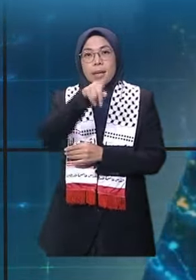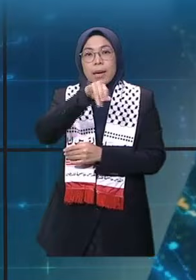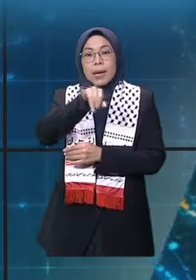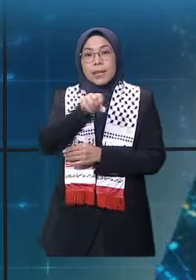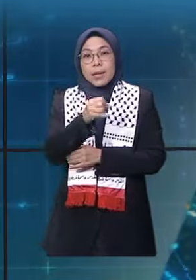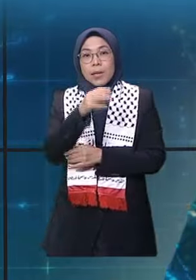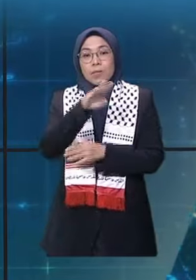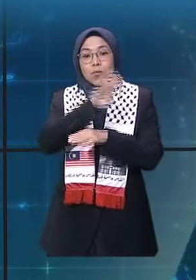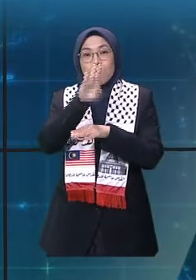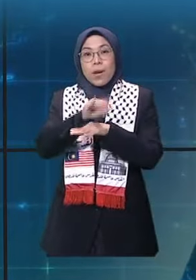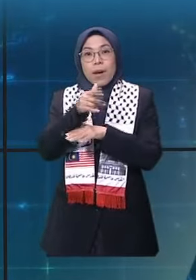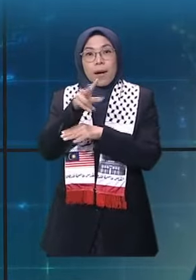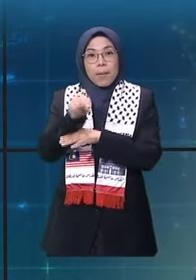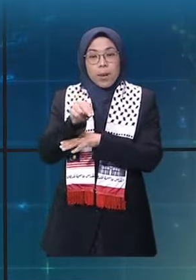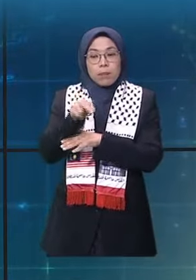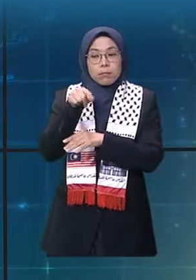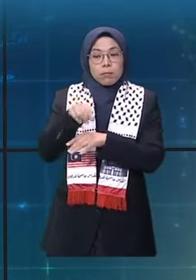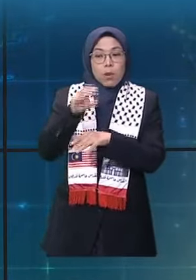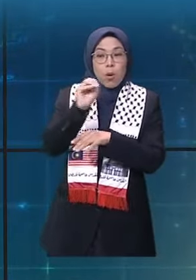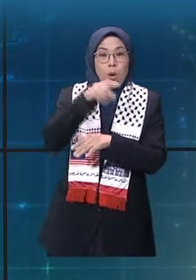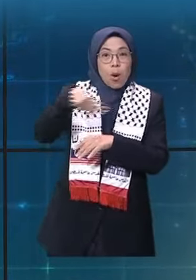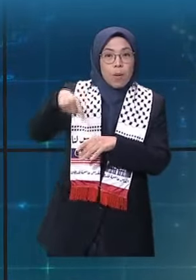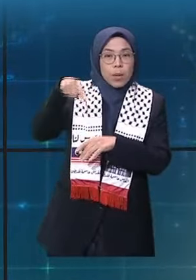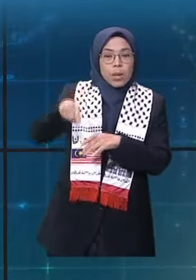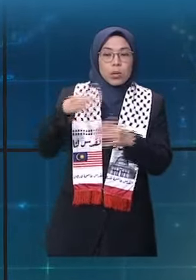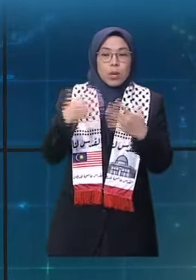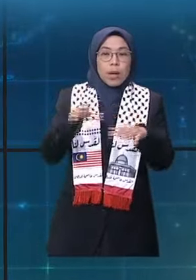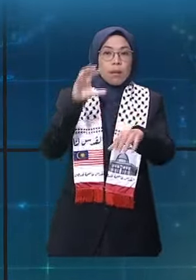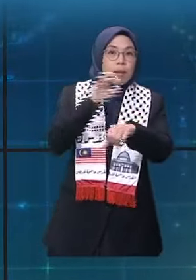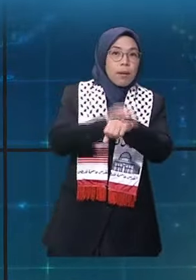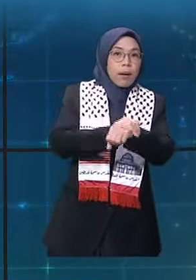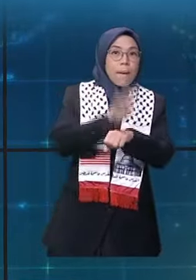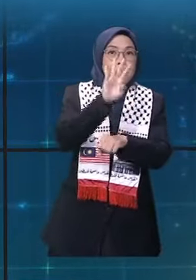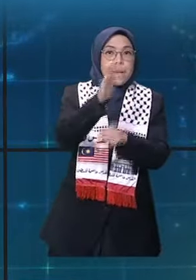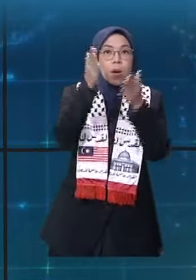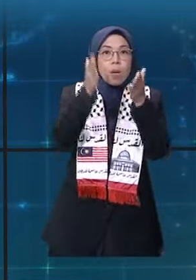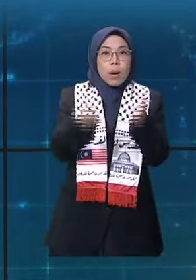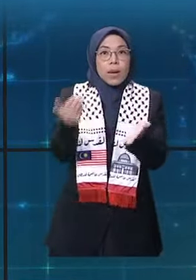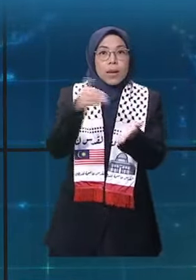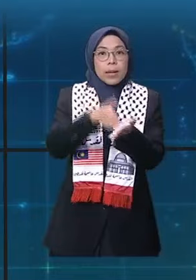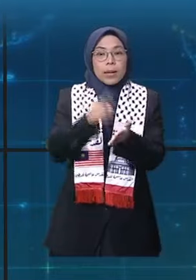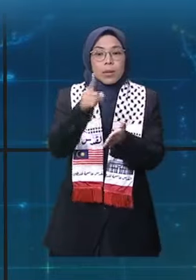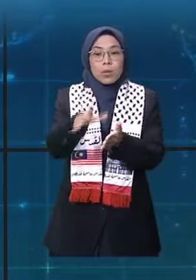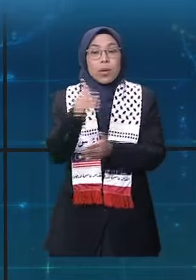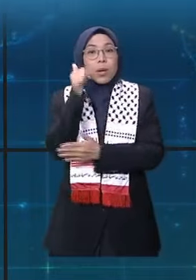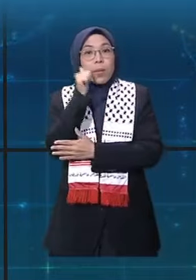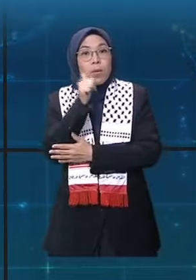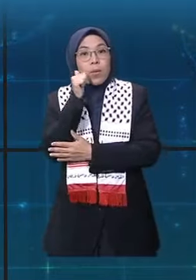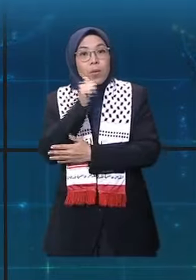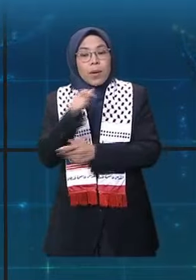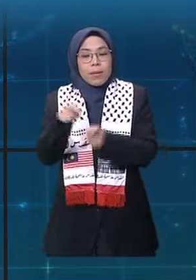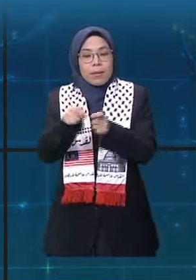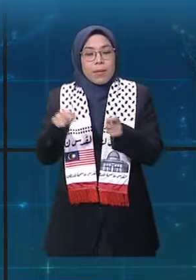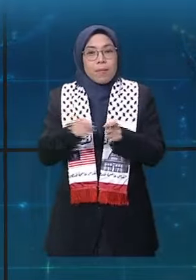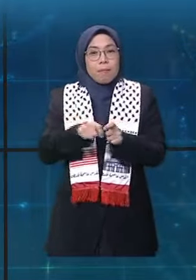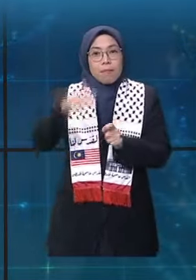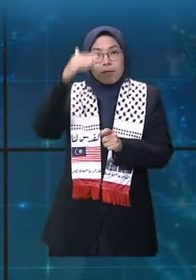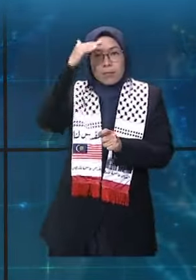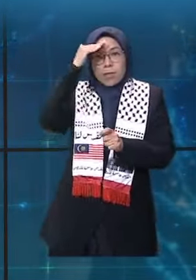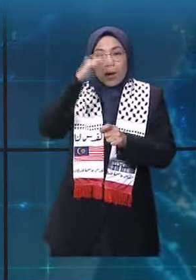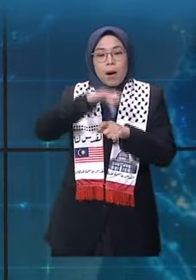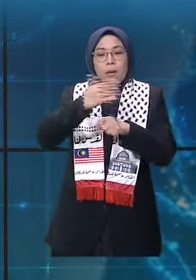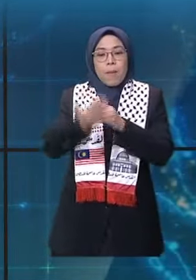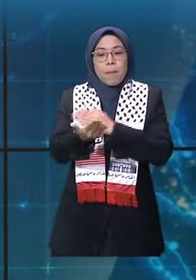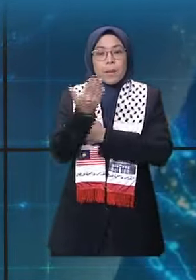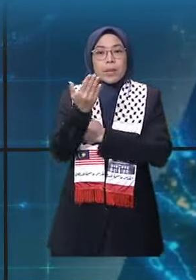berkata dalam operasi yang sama pihaknya turut menahan empat lagi individu termasuk seorang wanita di sekitar daerah berkenaan awal pagi